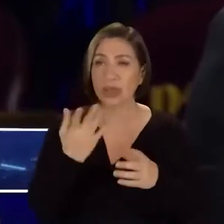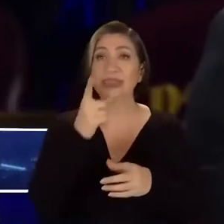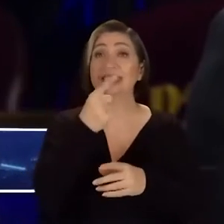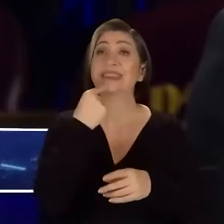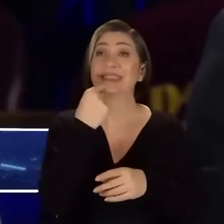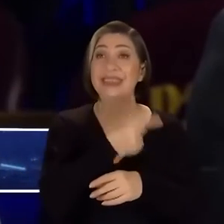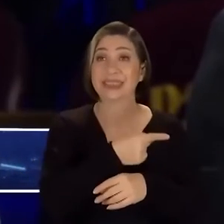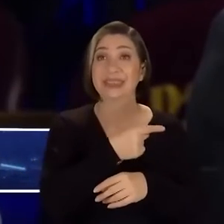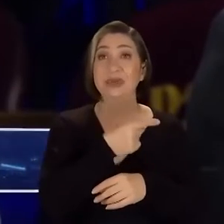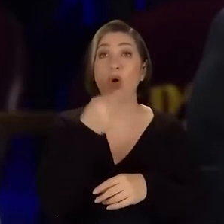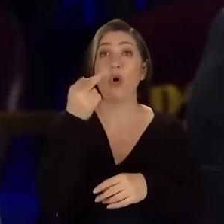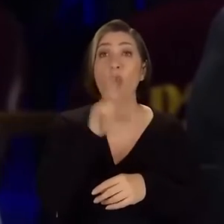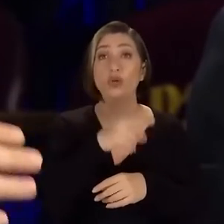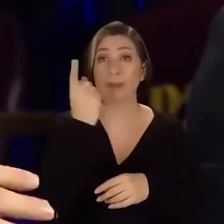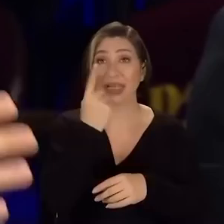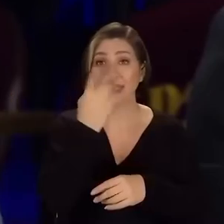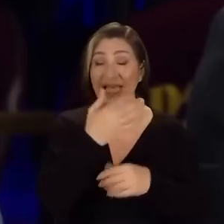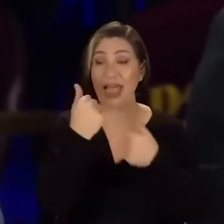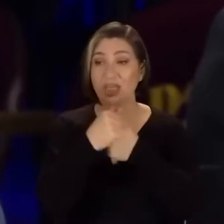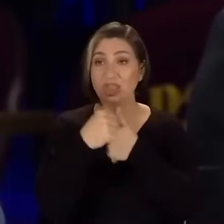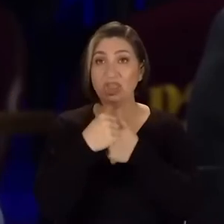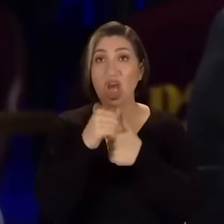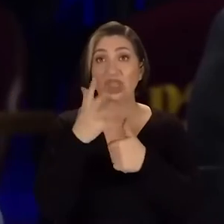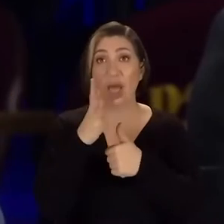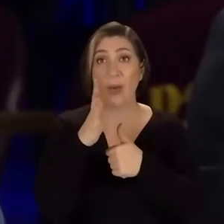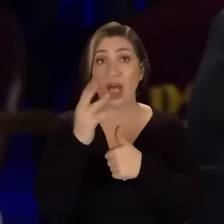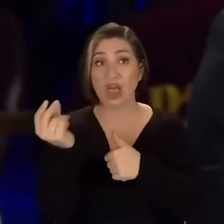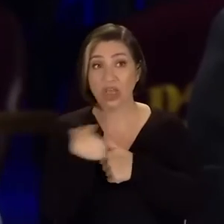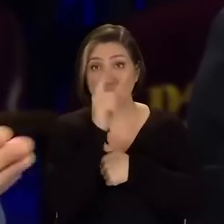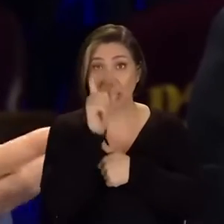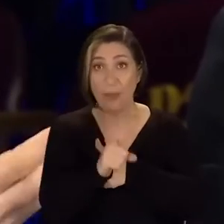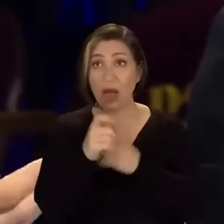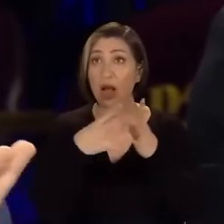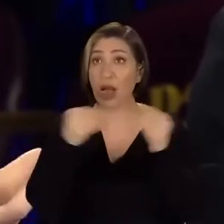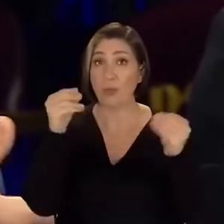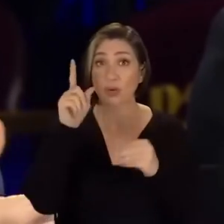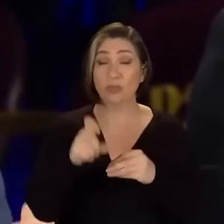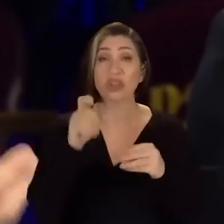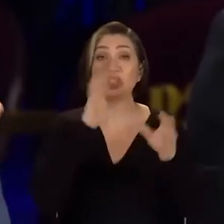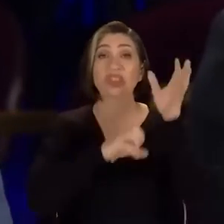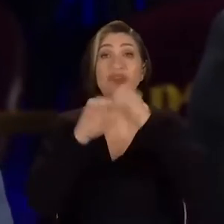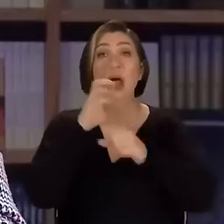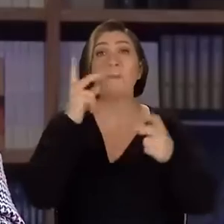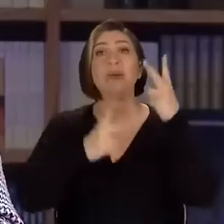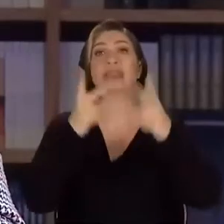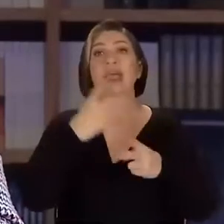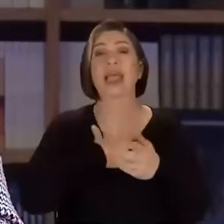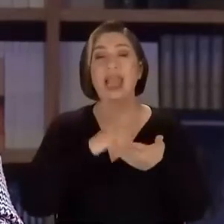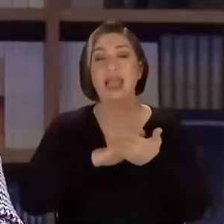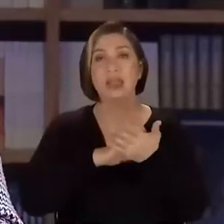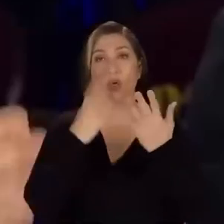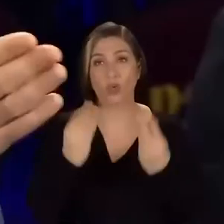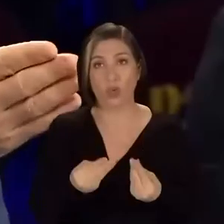dediğiniz öldü bir tanesi, eşi. Acaba kaçtı mı, ortadan kayboldu. Çünkü bu şifreler bazen kendi ellerinde